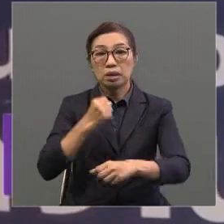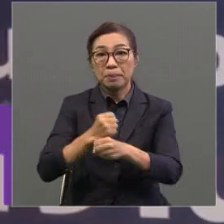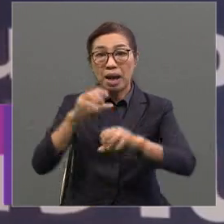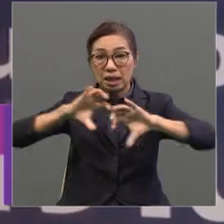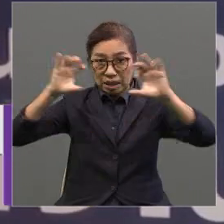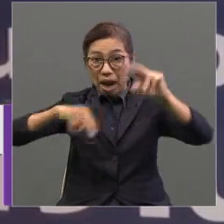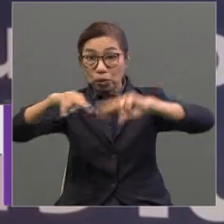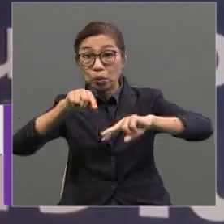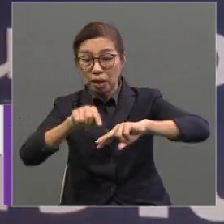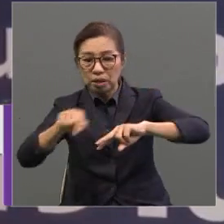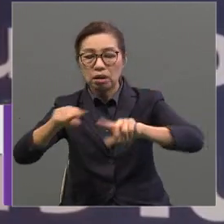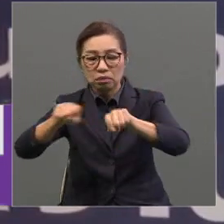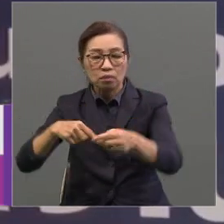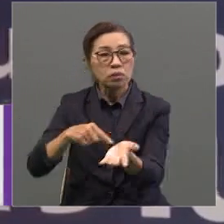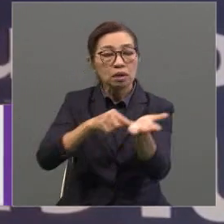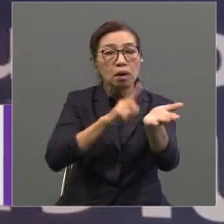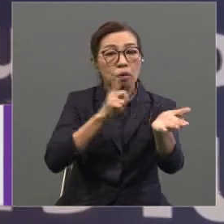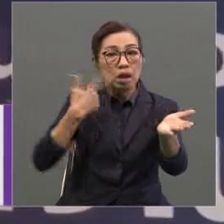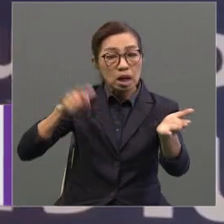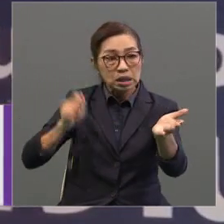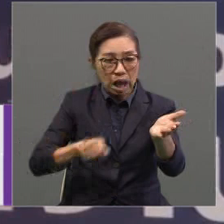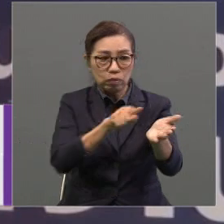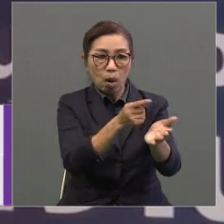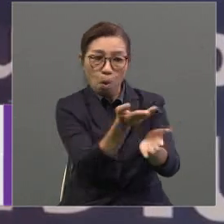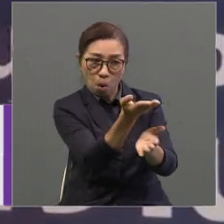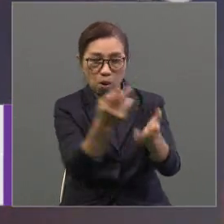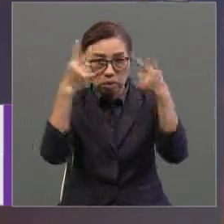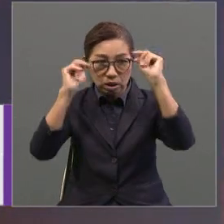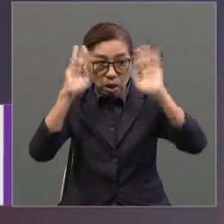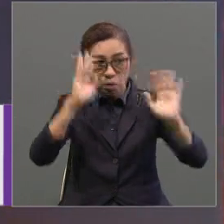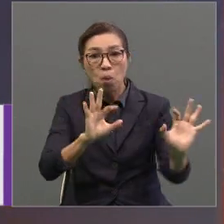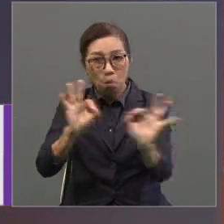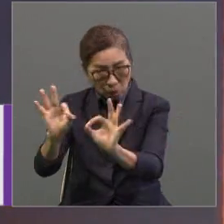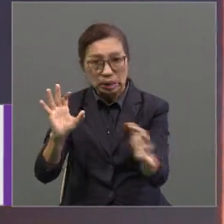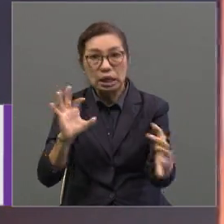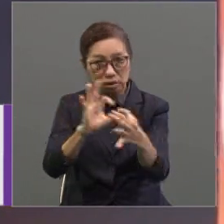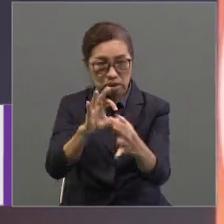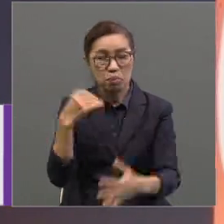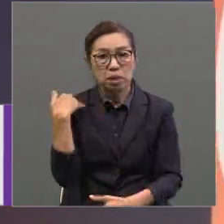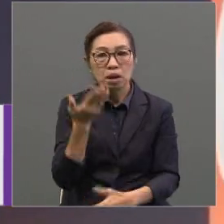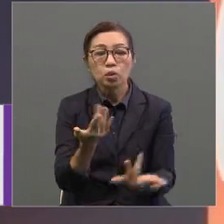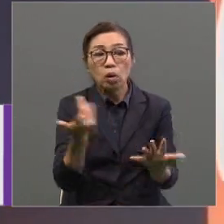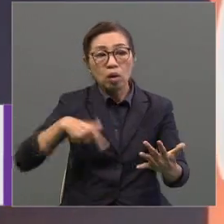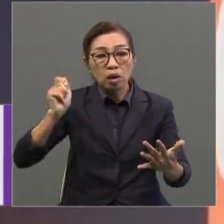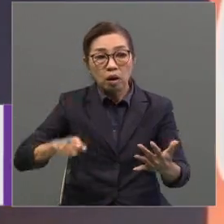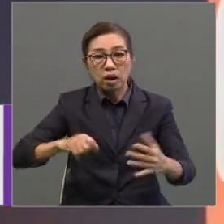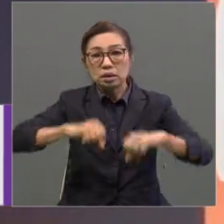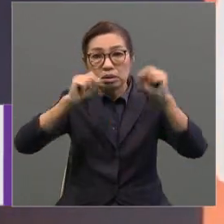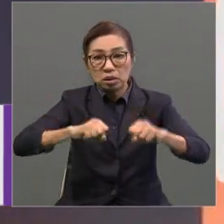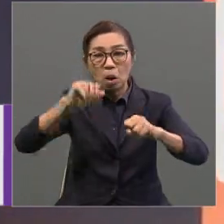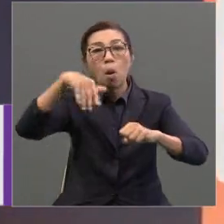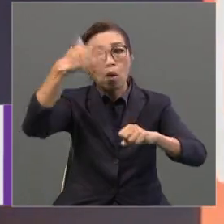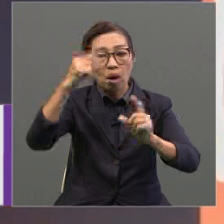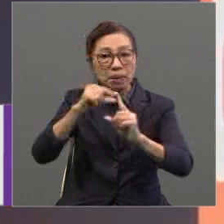เสนอให้ศาลรัฐธรรมนูญพิจารณาในการชะลอการโหวตนายกรัฐมนตรีออกไปด้วยจนกว่าศาลรัฐธรรมนูญนั้นจะ